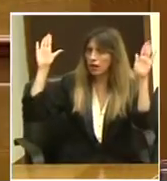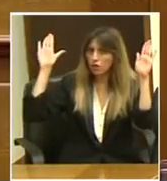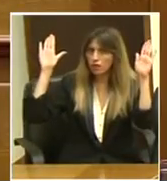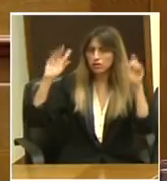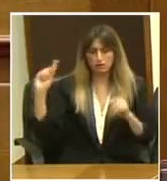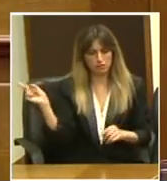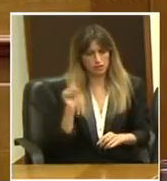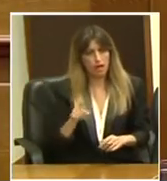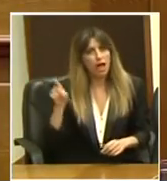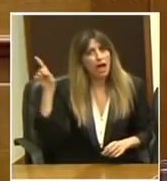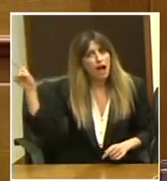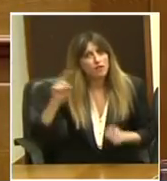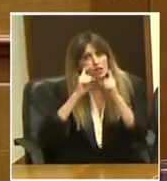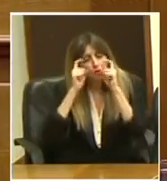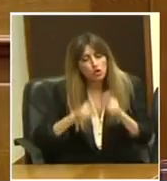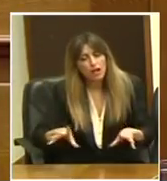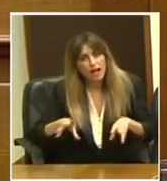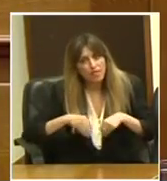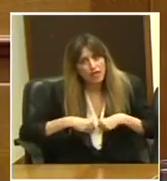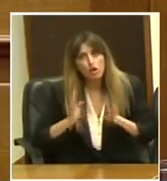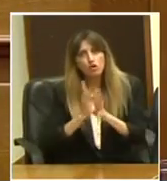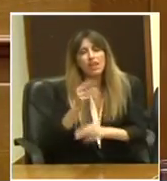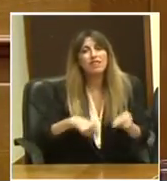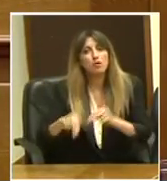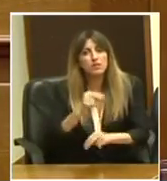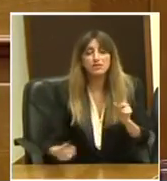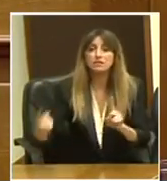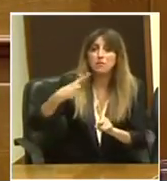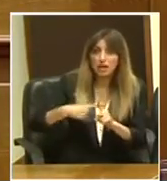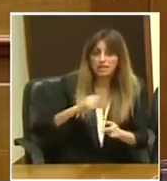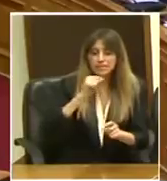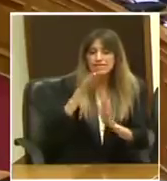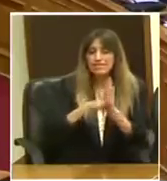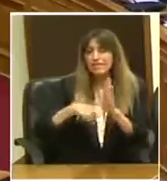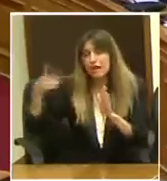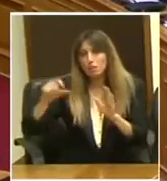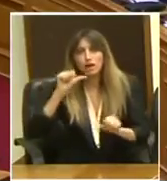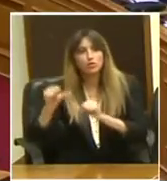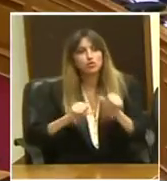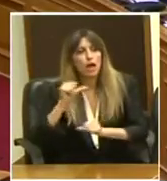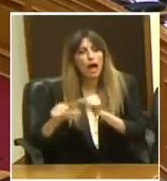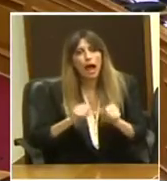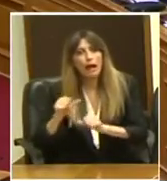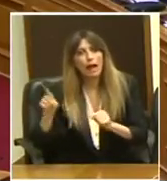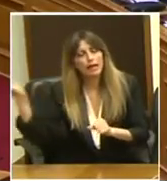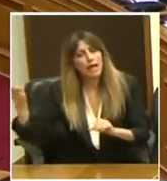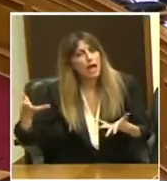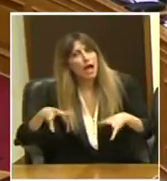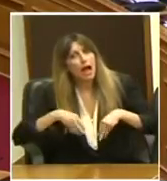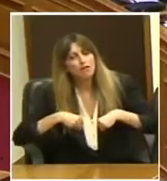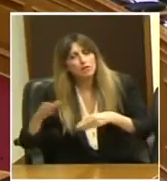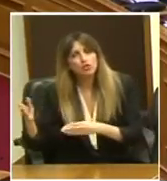δημοψήφισμα και αλλαγή συντάγματος για να τους δώσουμε μετά το OK. Και εγώ θυμόμουν πάντα, και νόμιζα θα συμφωνούσαμε σε